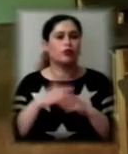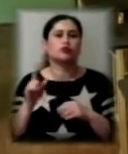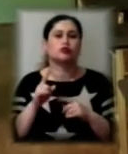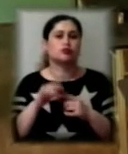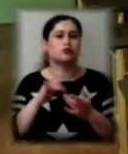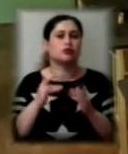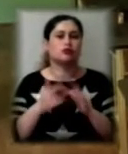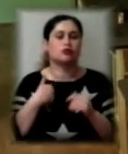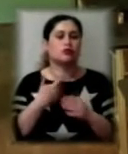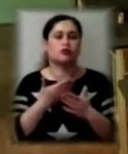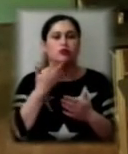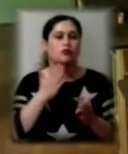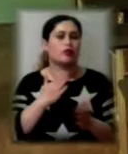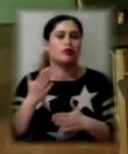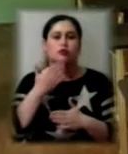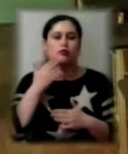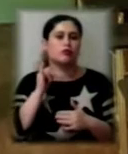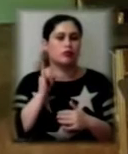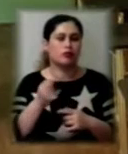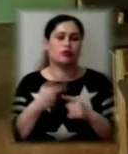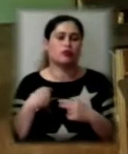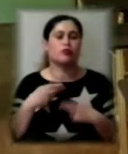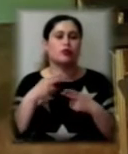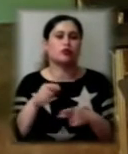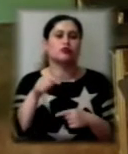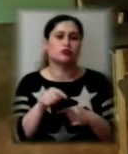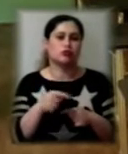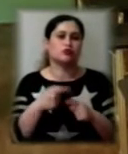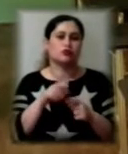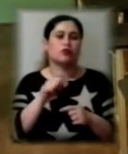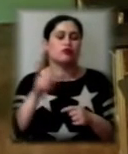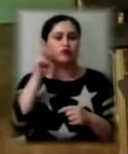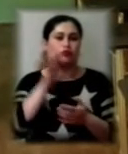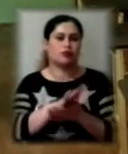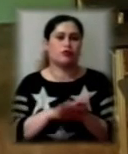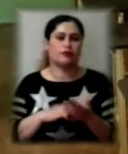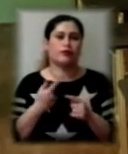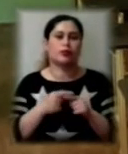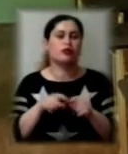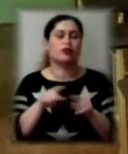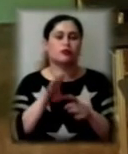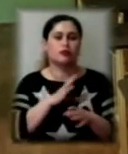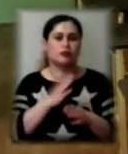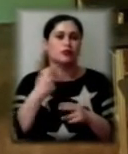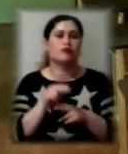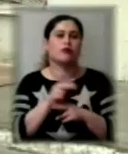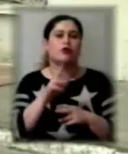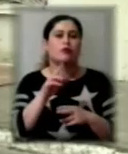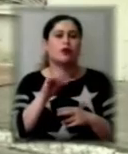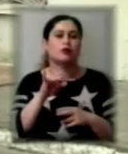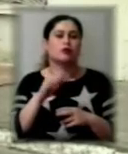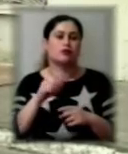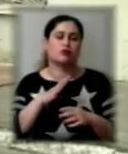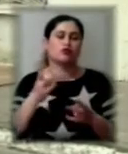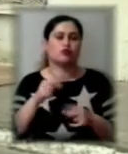певні неполадки технічні і приїхала сюди для онлайн-навчання. Також у нас скоро виробнича практика, тому треба перебувати тут. Під